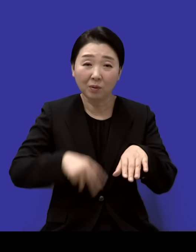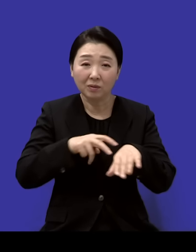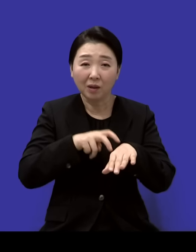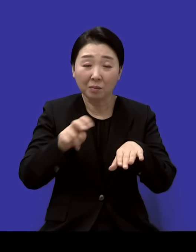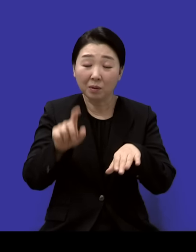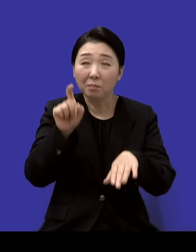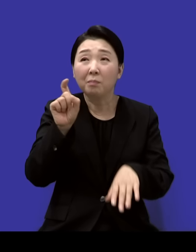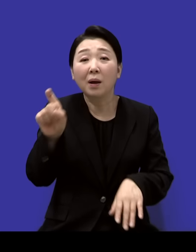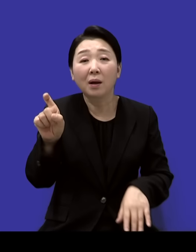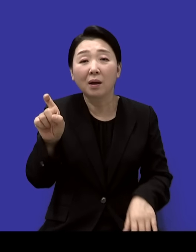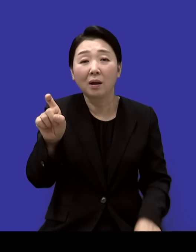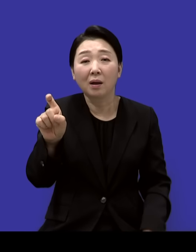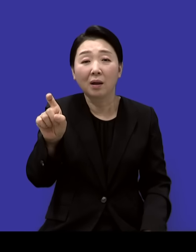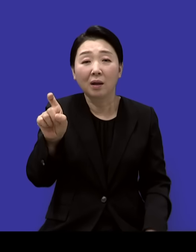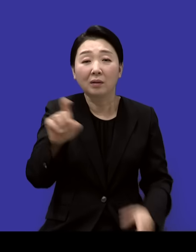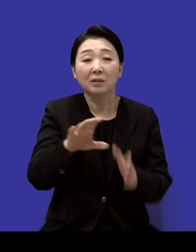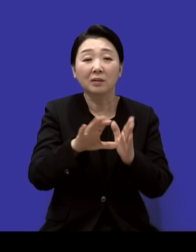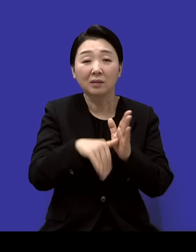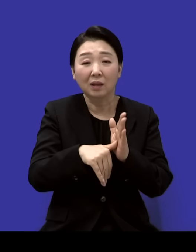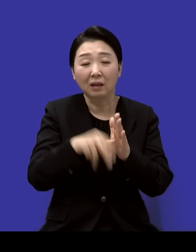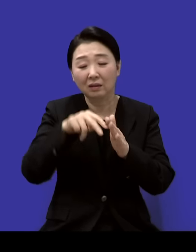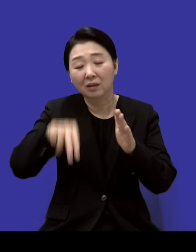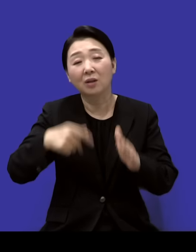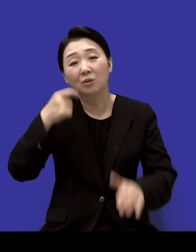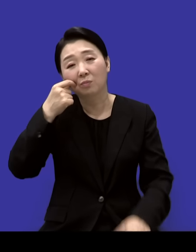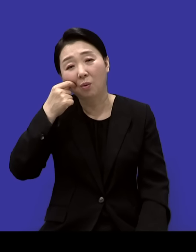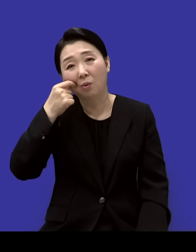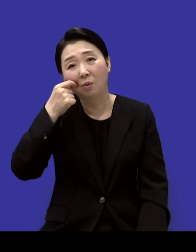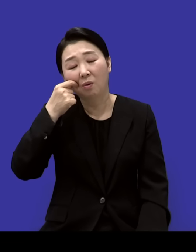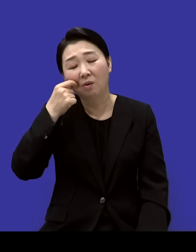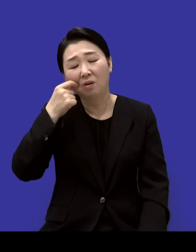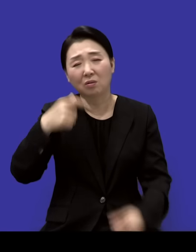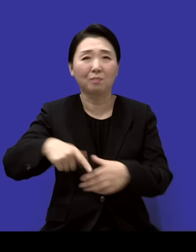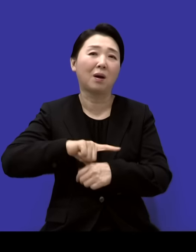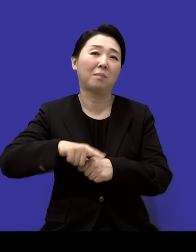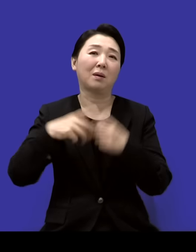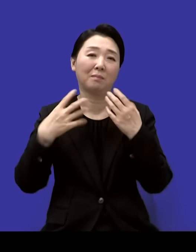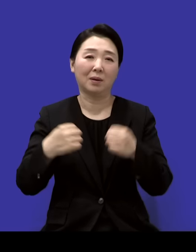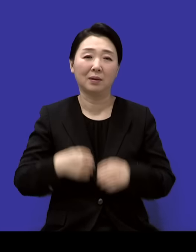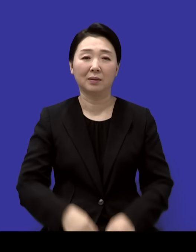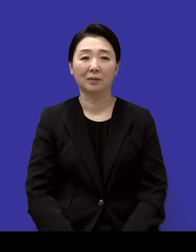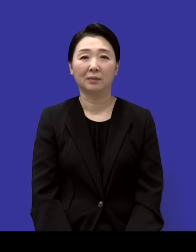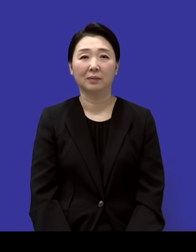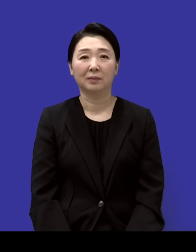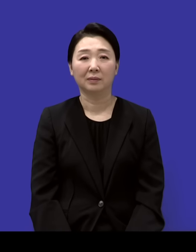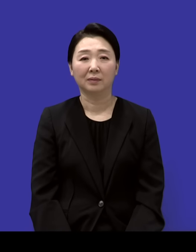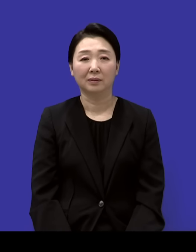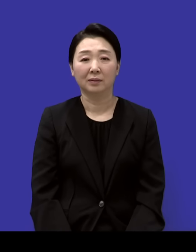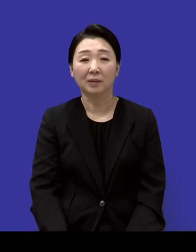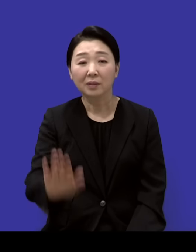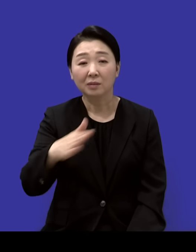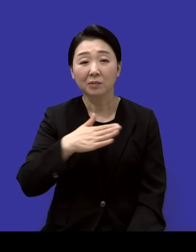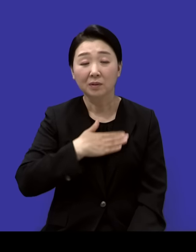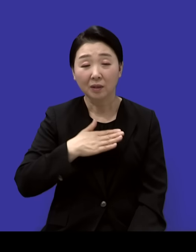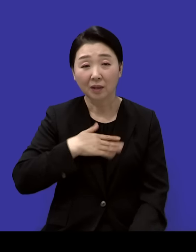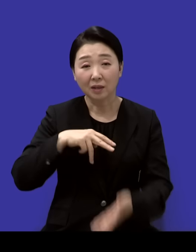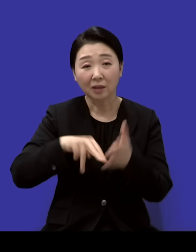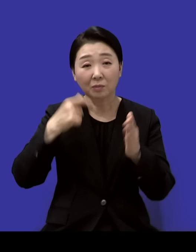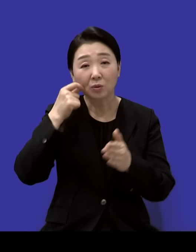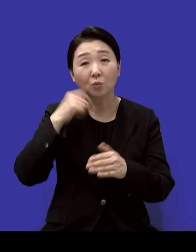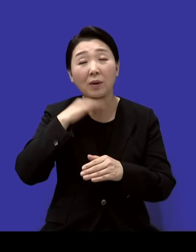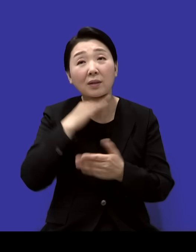배를 눌렀는데 그 사이에 내리질 못해서 정류장을 놓치고 와. 그렇게 기사님 제가 지금 못 내려서